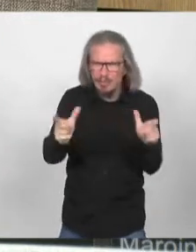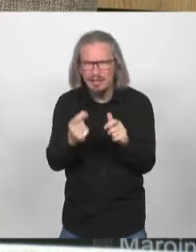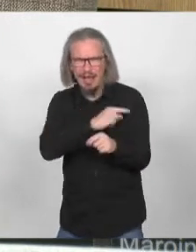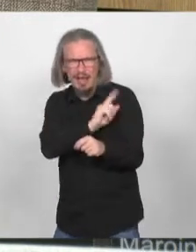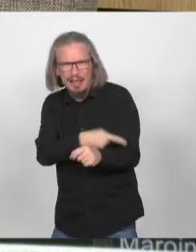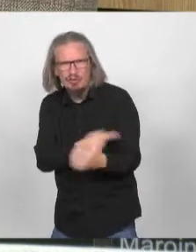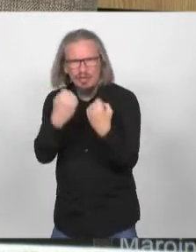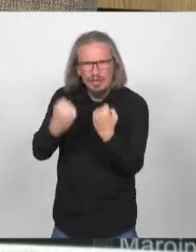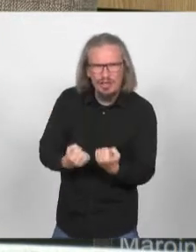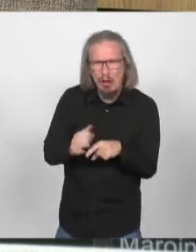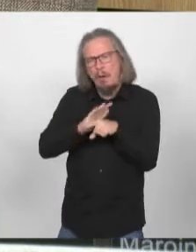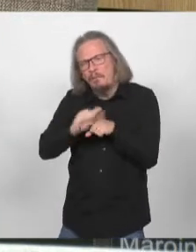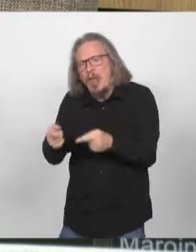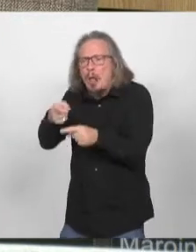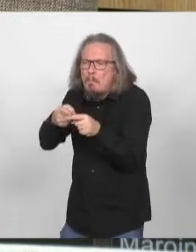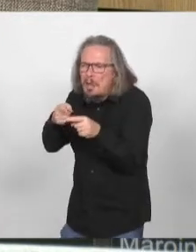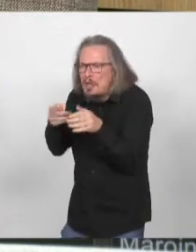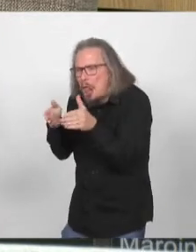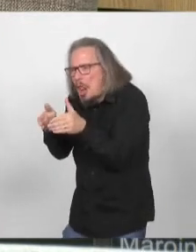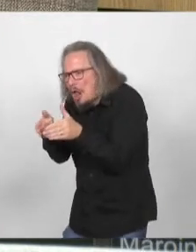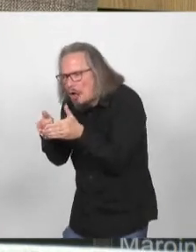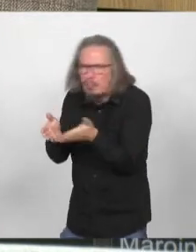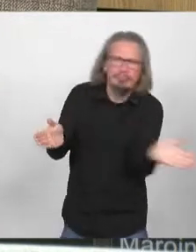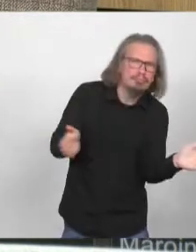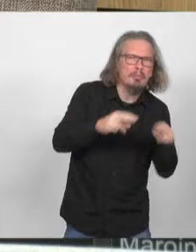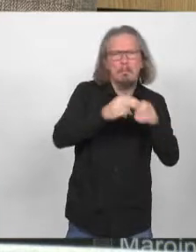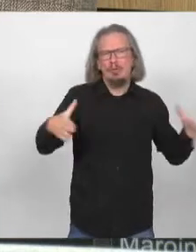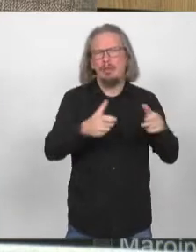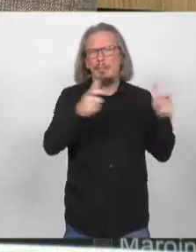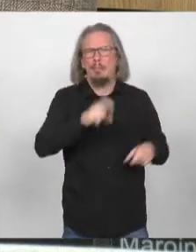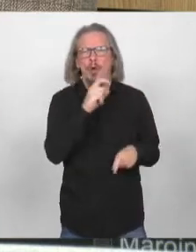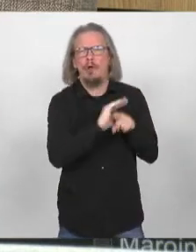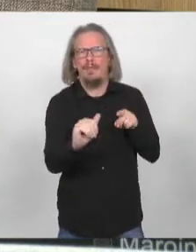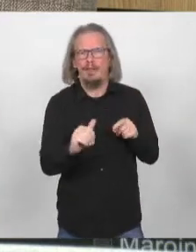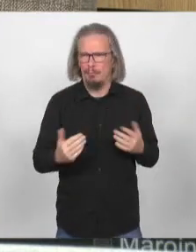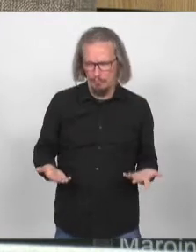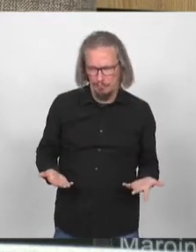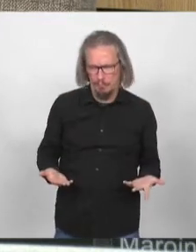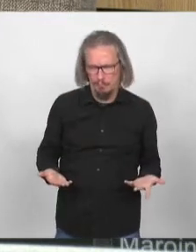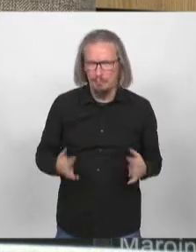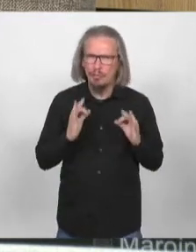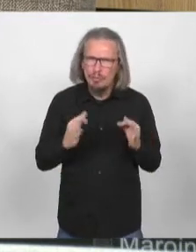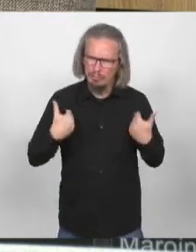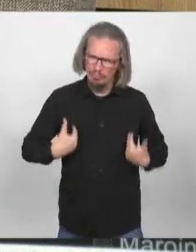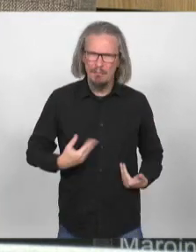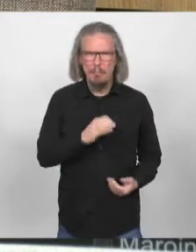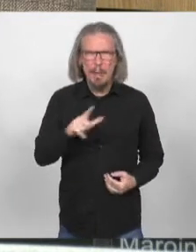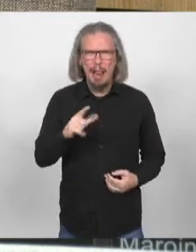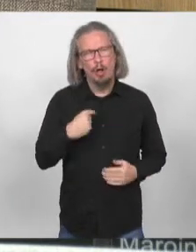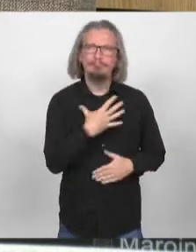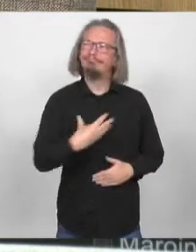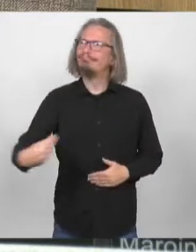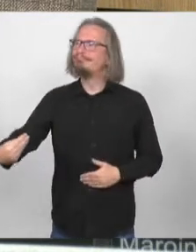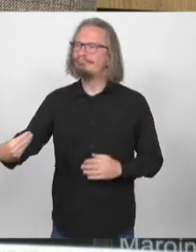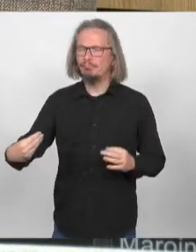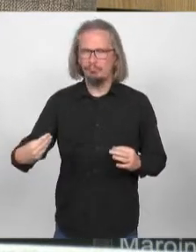n'avaient été réalisés que sur une petite minorité des bâtiments métropolitains. Au-delà de sa propre exemplarité, de l'AMEL,